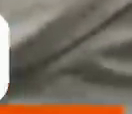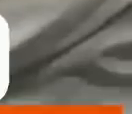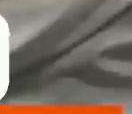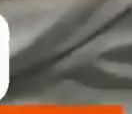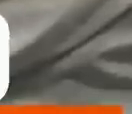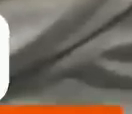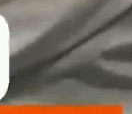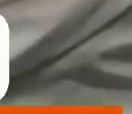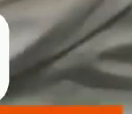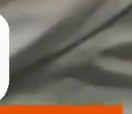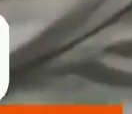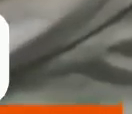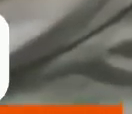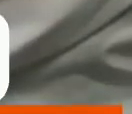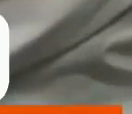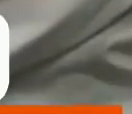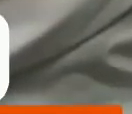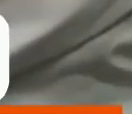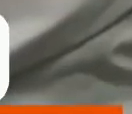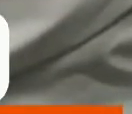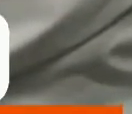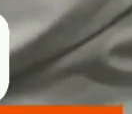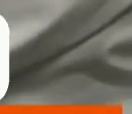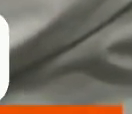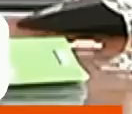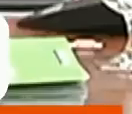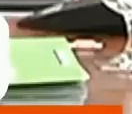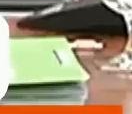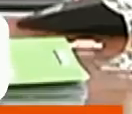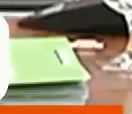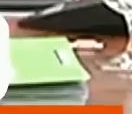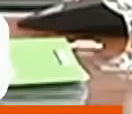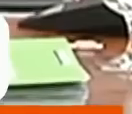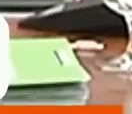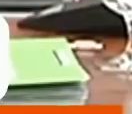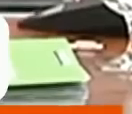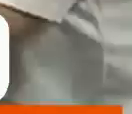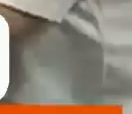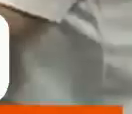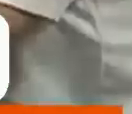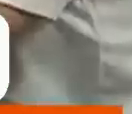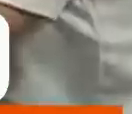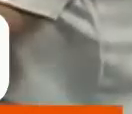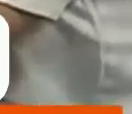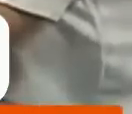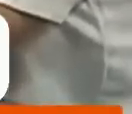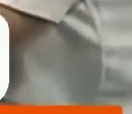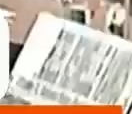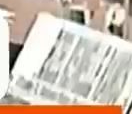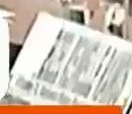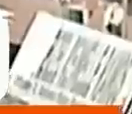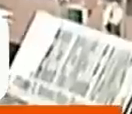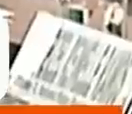Inamin ng dating administrator ng MWSS na si Dr. Angel Lazaro III na inasa nila sa mga pribadong consultants ang pagbuo ng concession